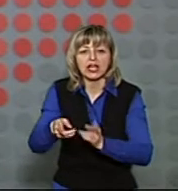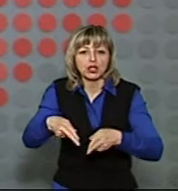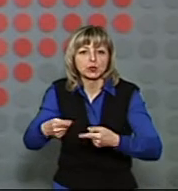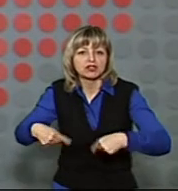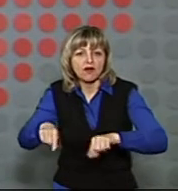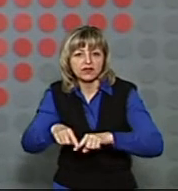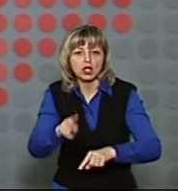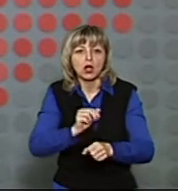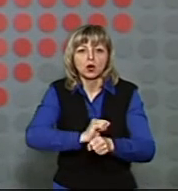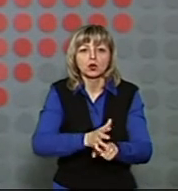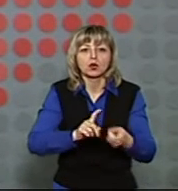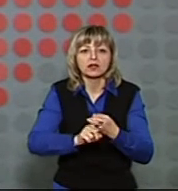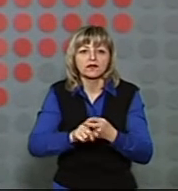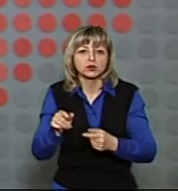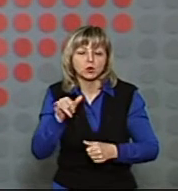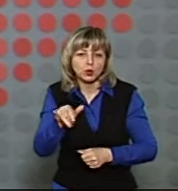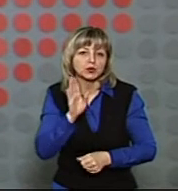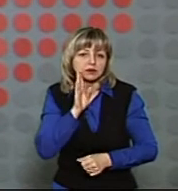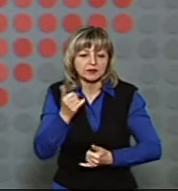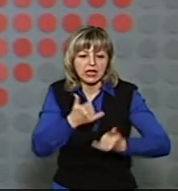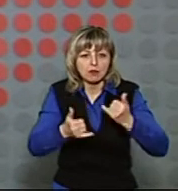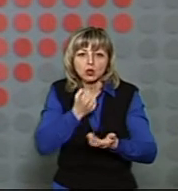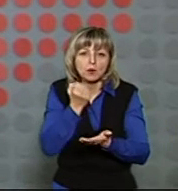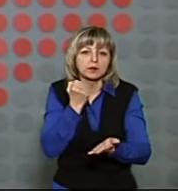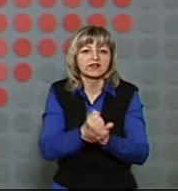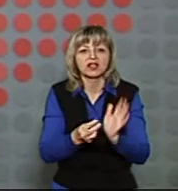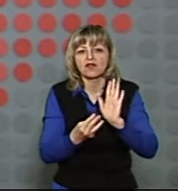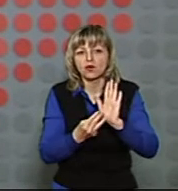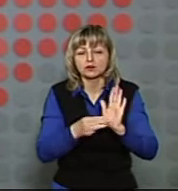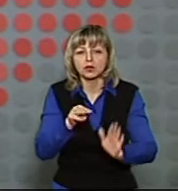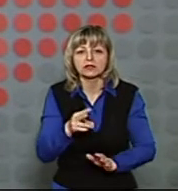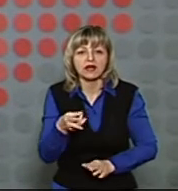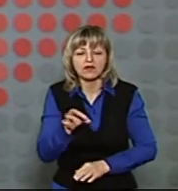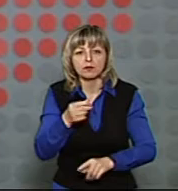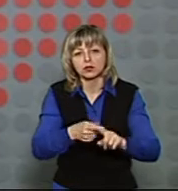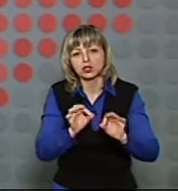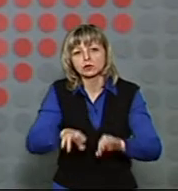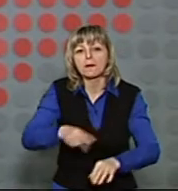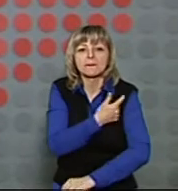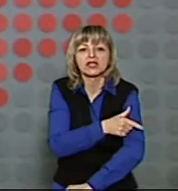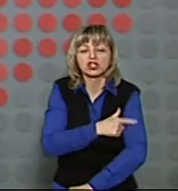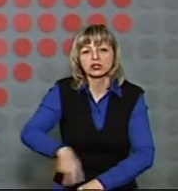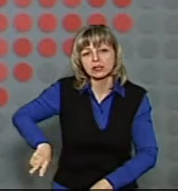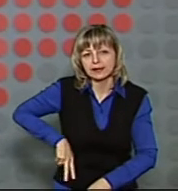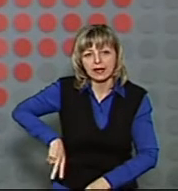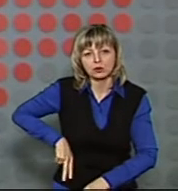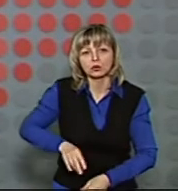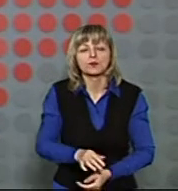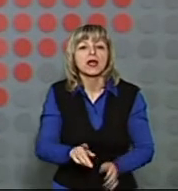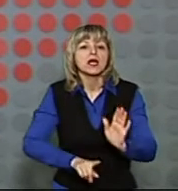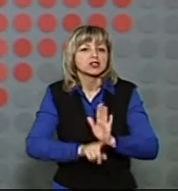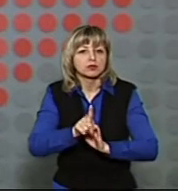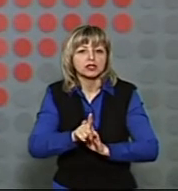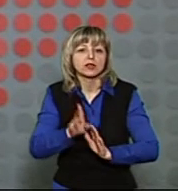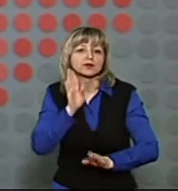відділення. Коронавірус у неї лабораторно підтвердили 8 травня. Про це розповіла медична директорка Ольга Козачук.